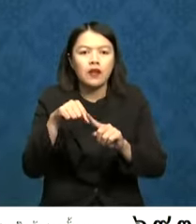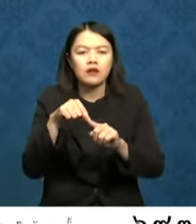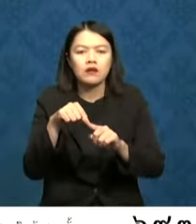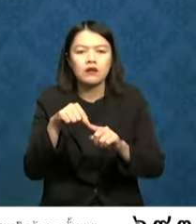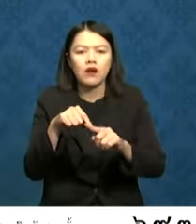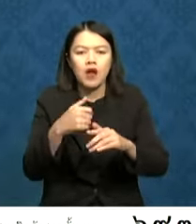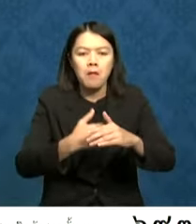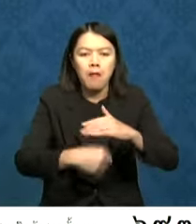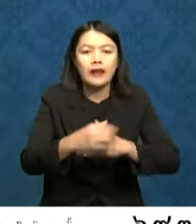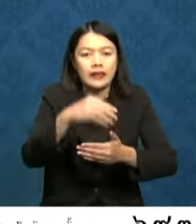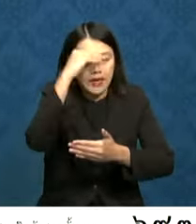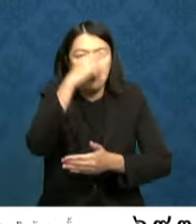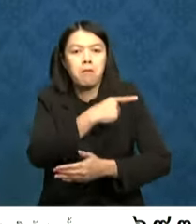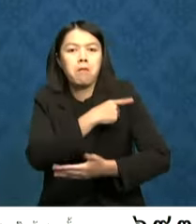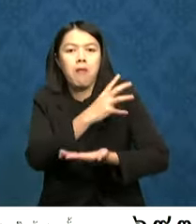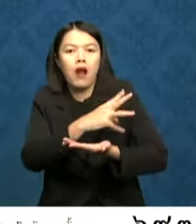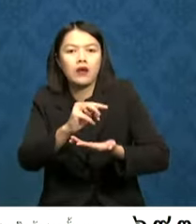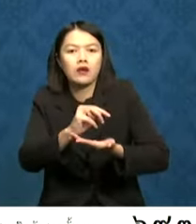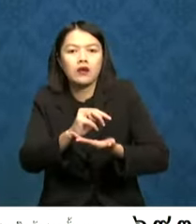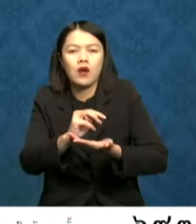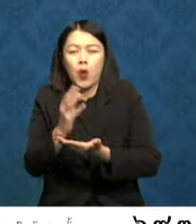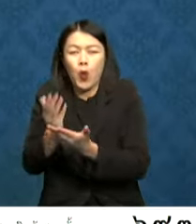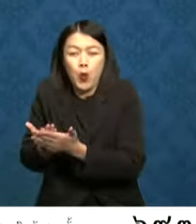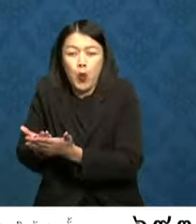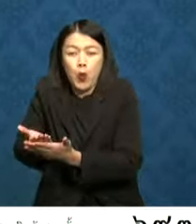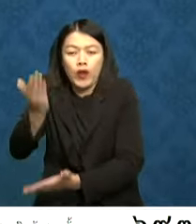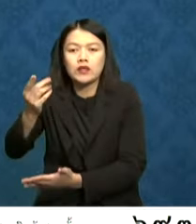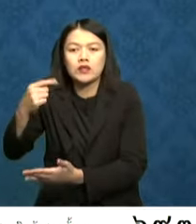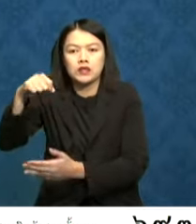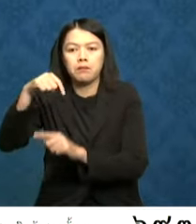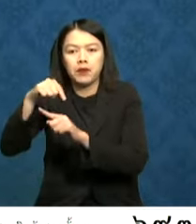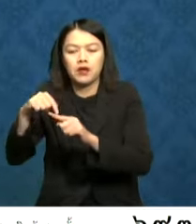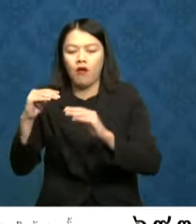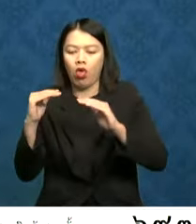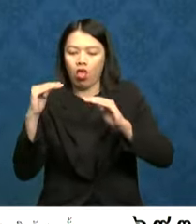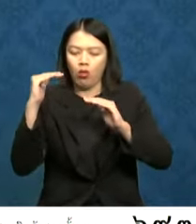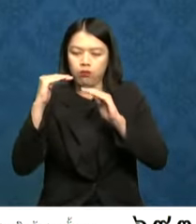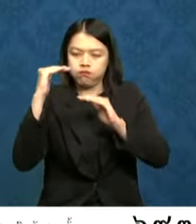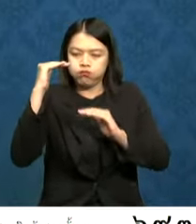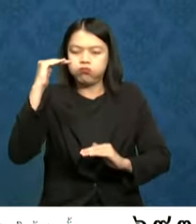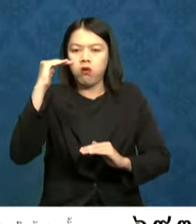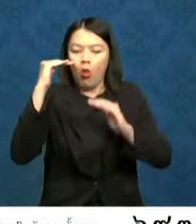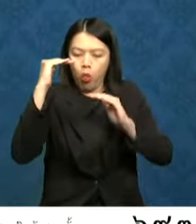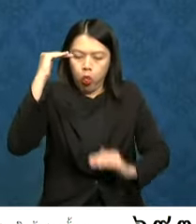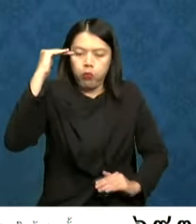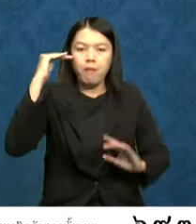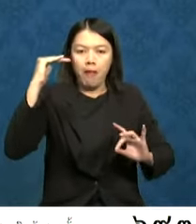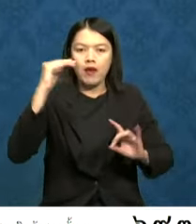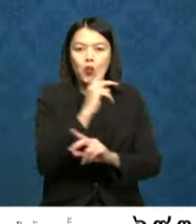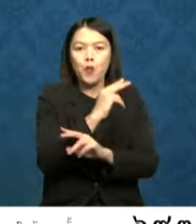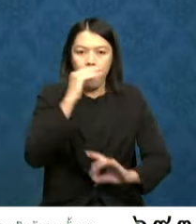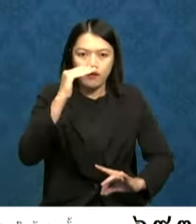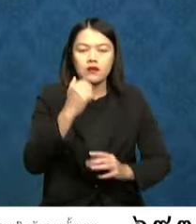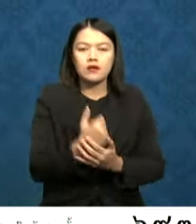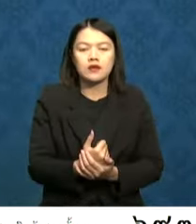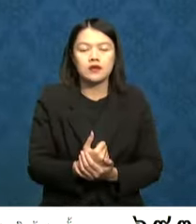รั้วมหาวิทยาลัยต่ำกว่าเด็กที่รวยที่สุด 10%ต่ำกว่า 8เท่าเลยนะครับคนไทยมากกว่า 50%ของ